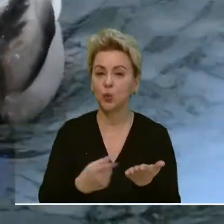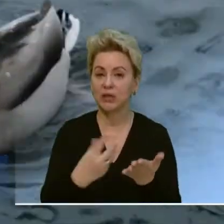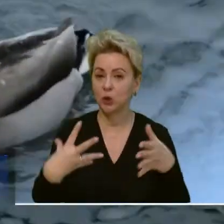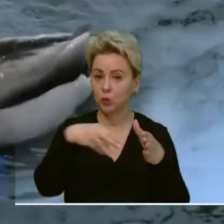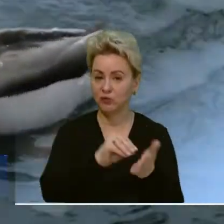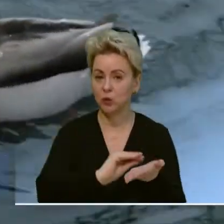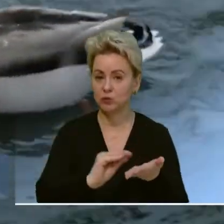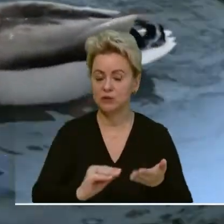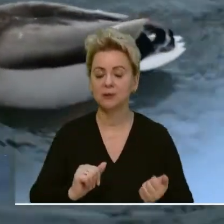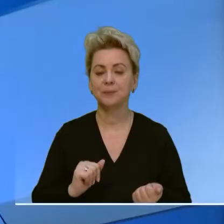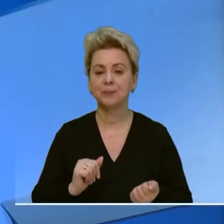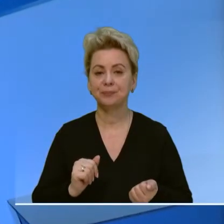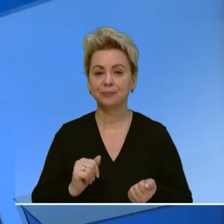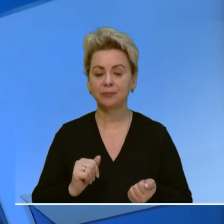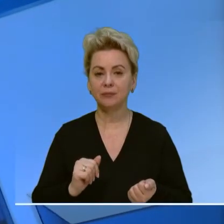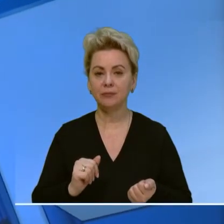книгу.